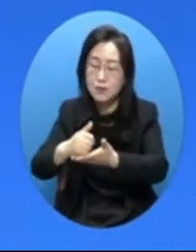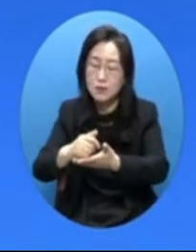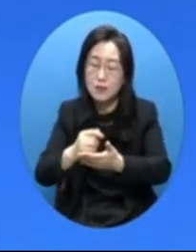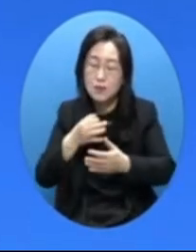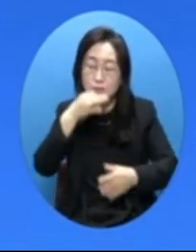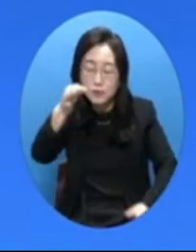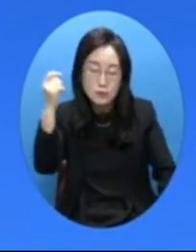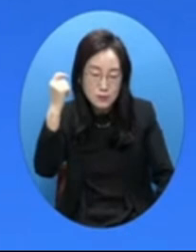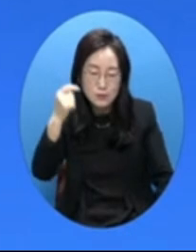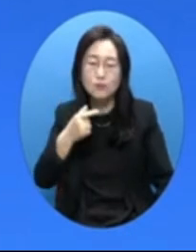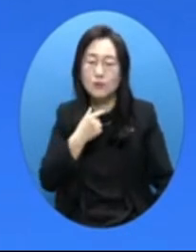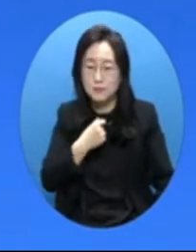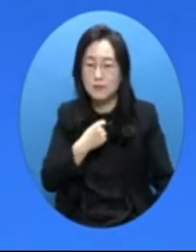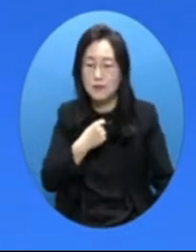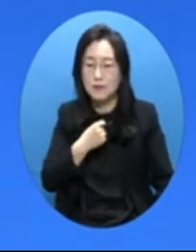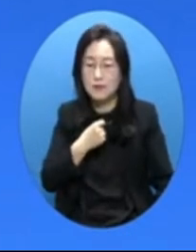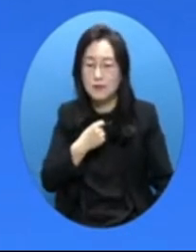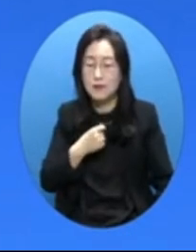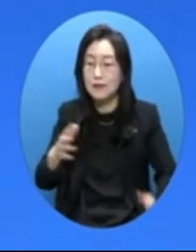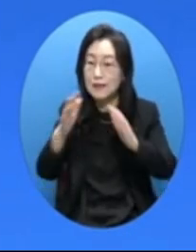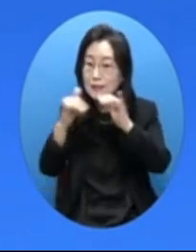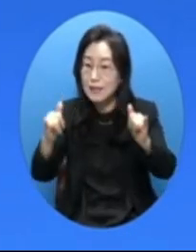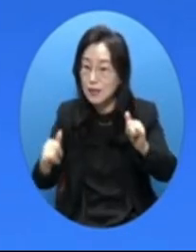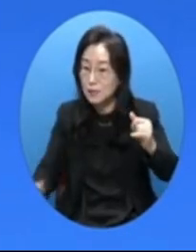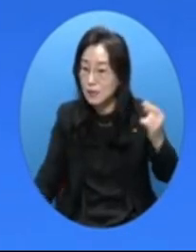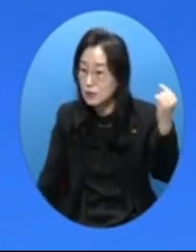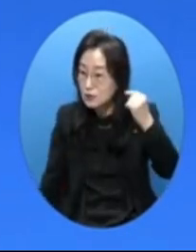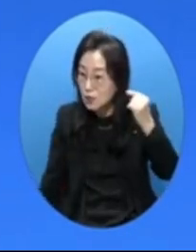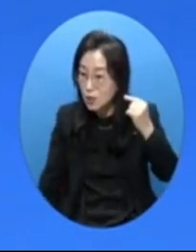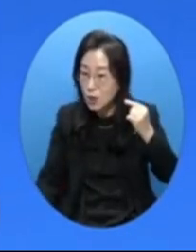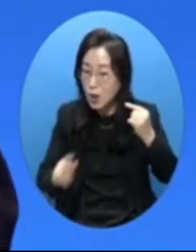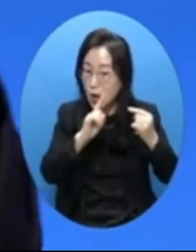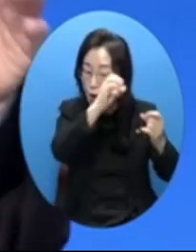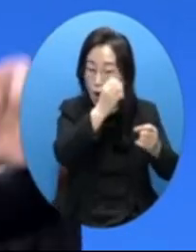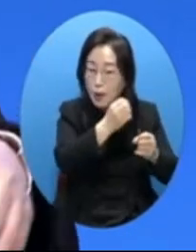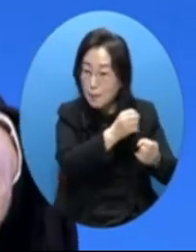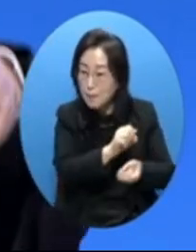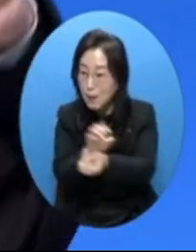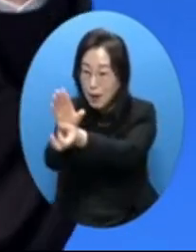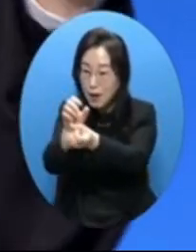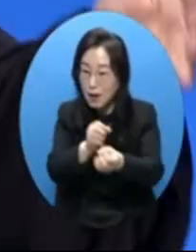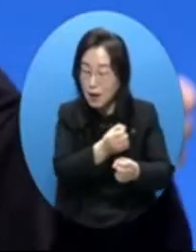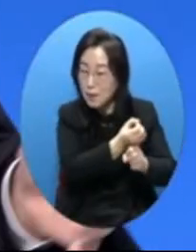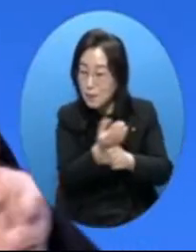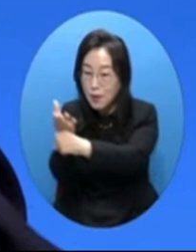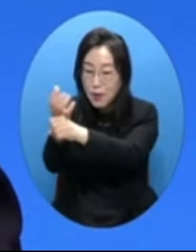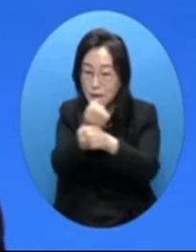듣기 원합니다 사람에게 듣고 사람에게는 옮기다 보니까 자꾸 부정적인